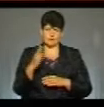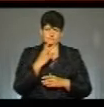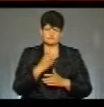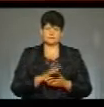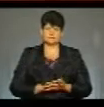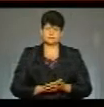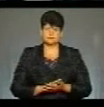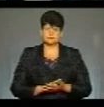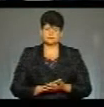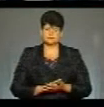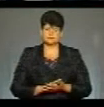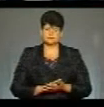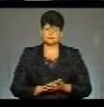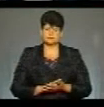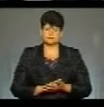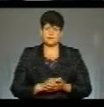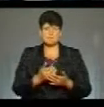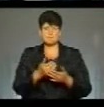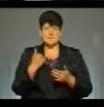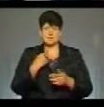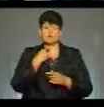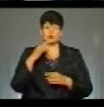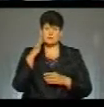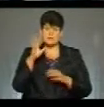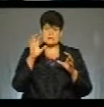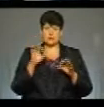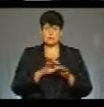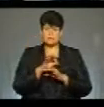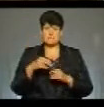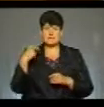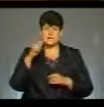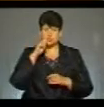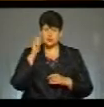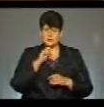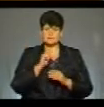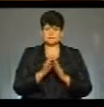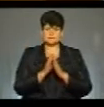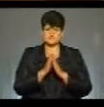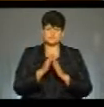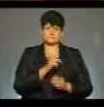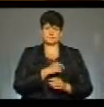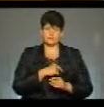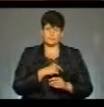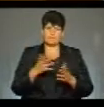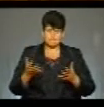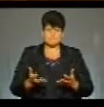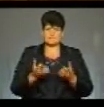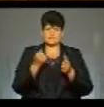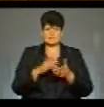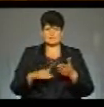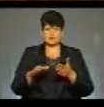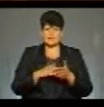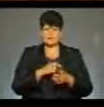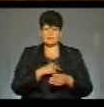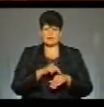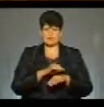Коваль. Перед голосуванням за законопроект президент України закликав нардепів підтримати скасування